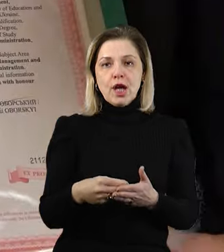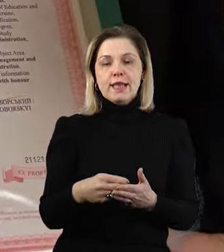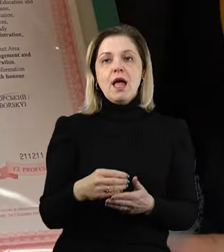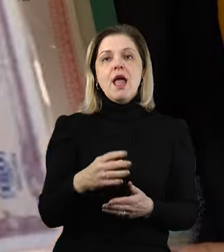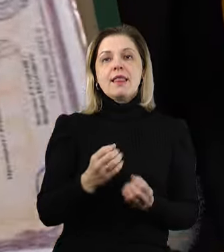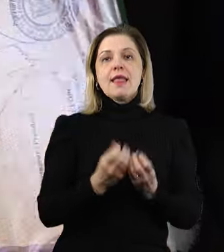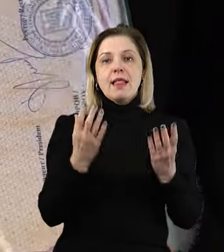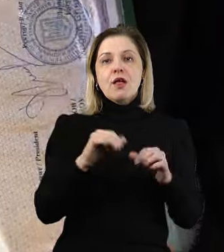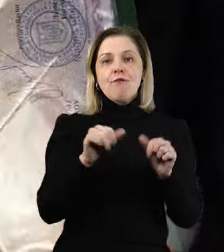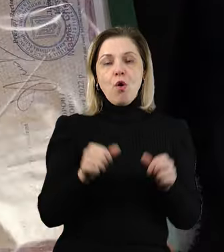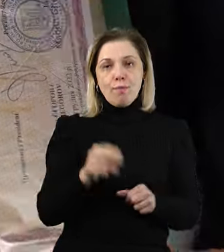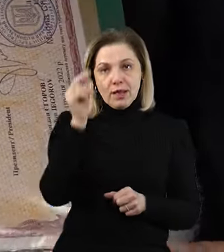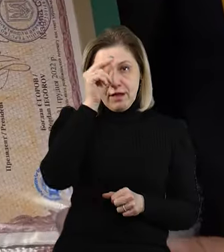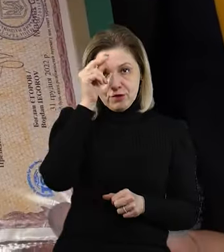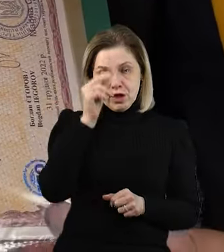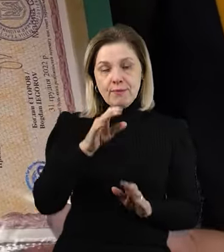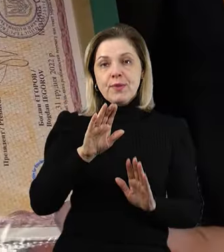навчання. Одразу після